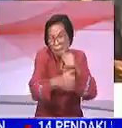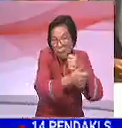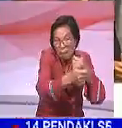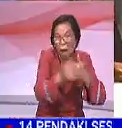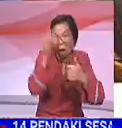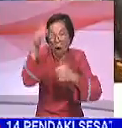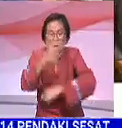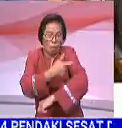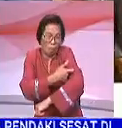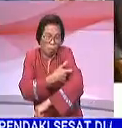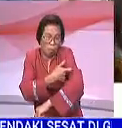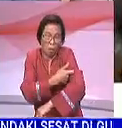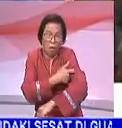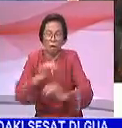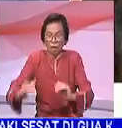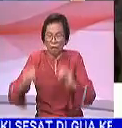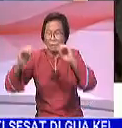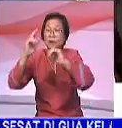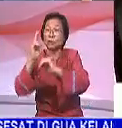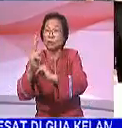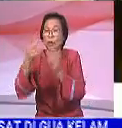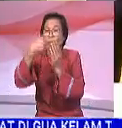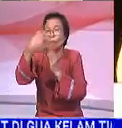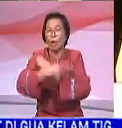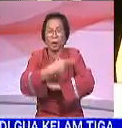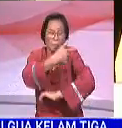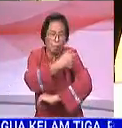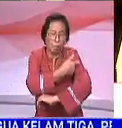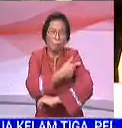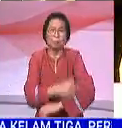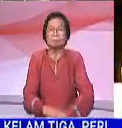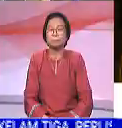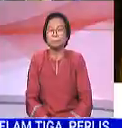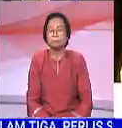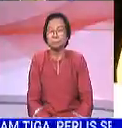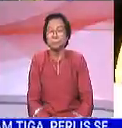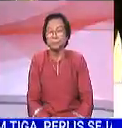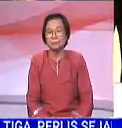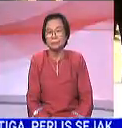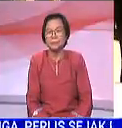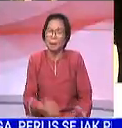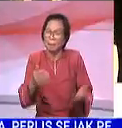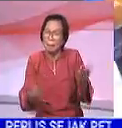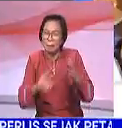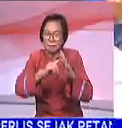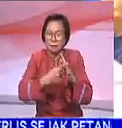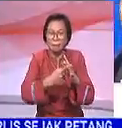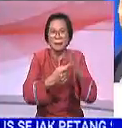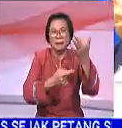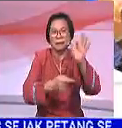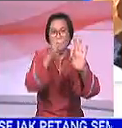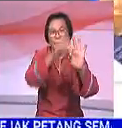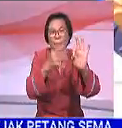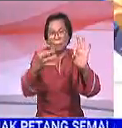akan diberi vaksin dalam fasa kedua program imunisasi komik semangat kebangsaan ya disangka bermula pada